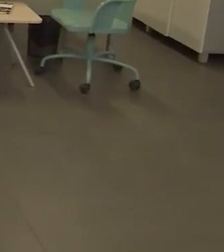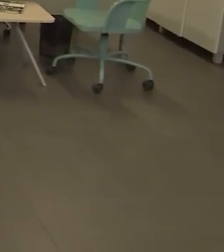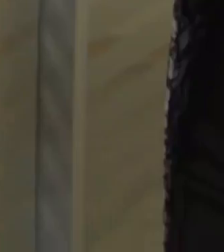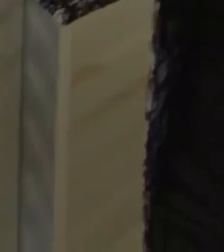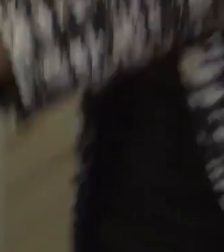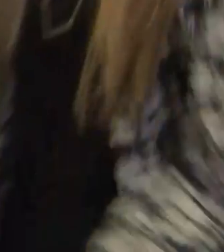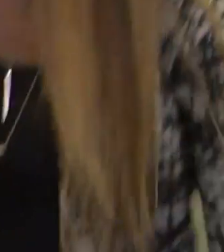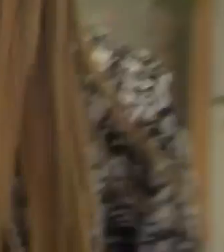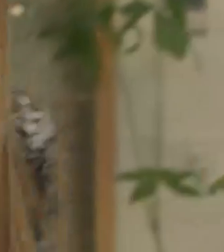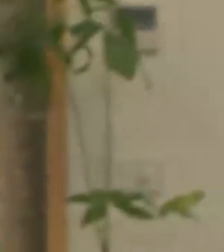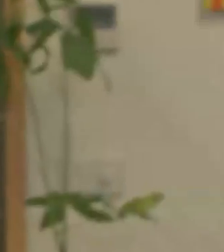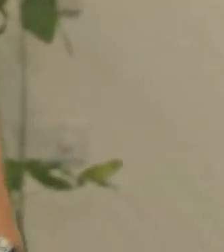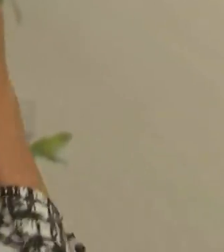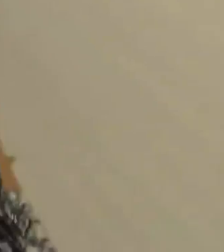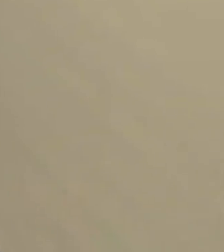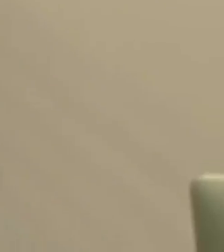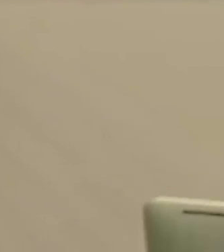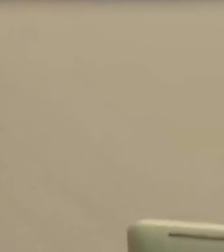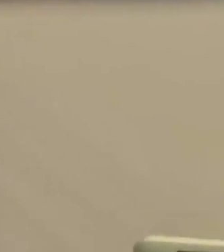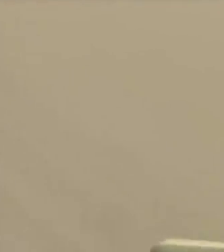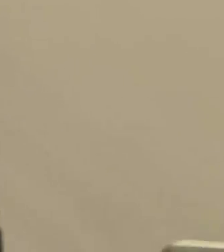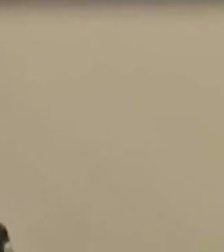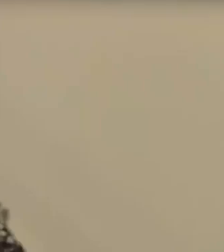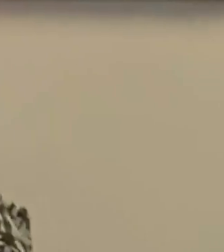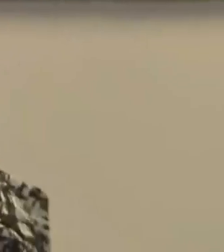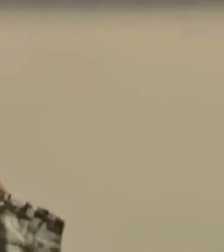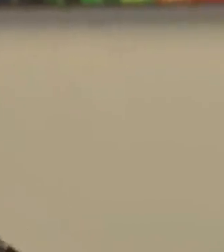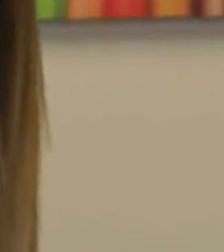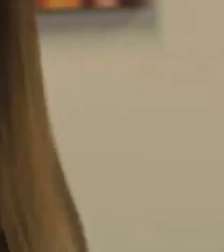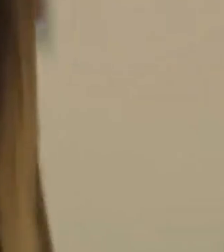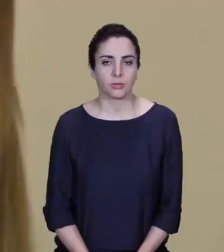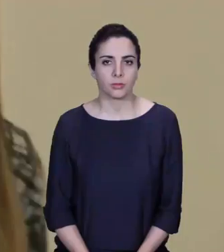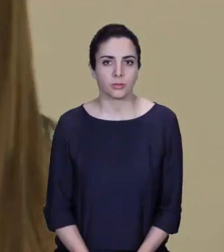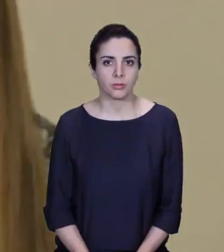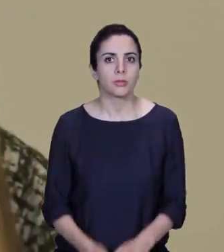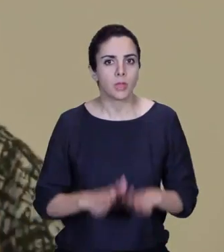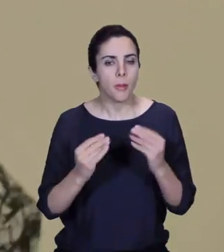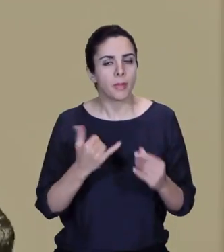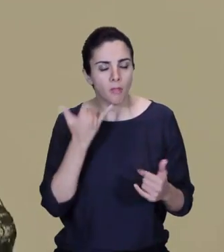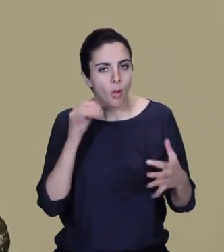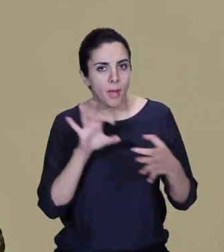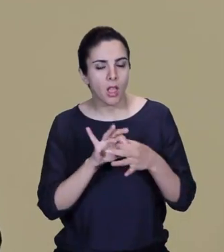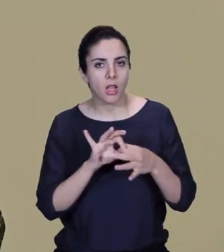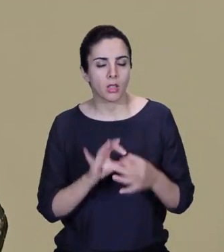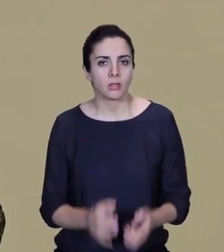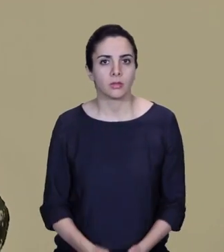Alev kapısını kartı okutarak içeriden kilitledi, masasına koşturarak gitti. Tamam, bağlı şimdi.